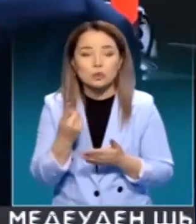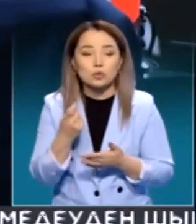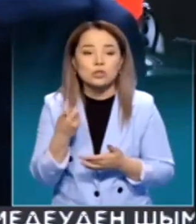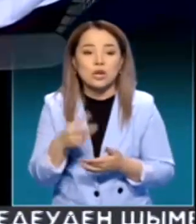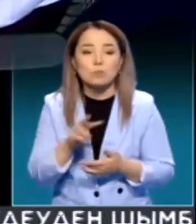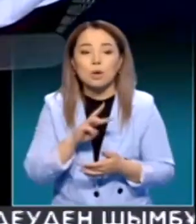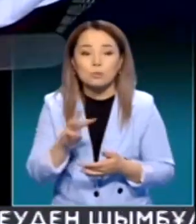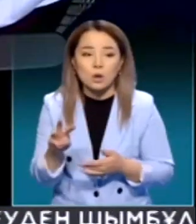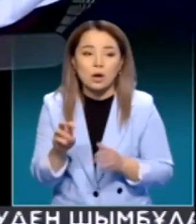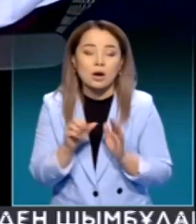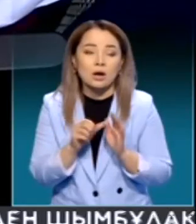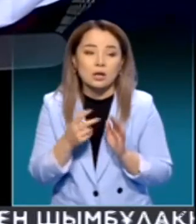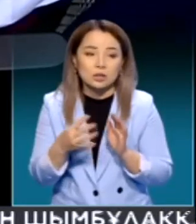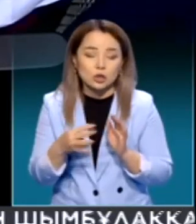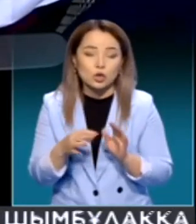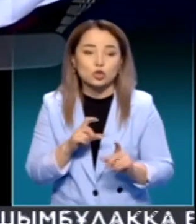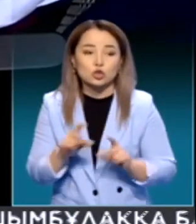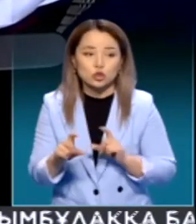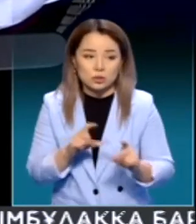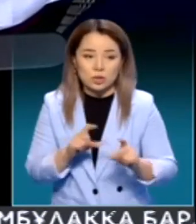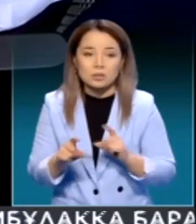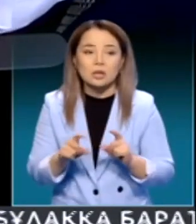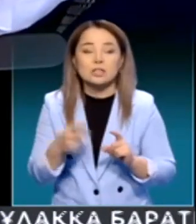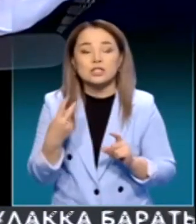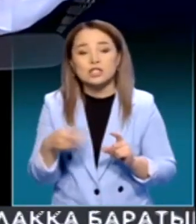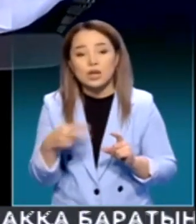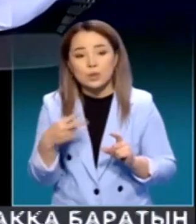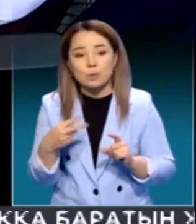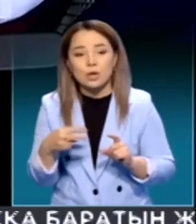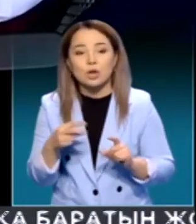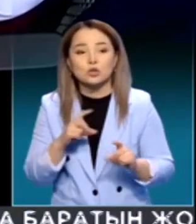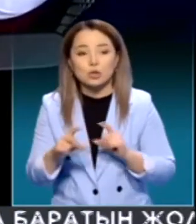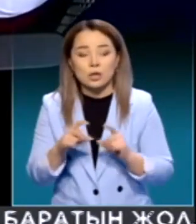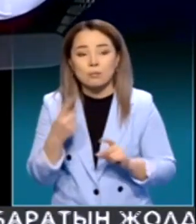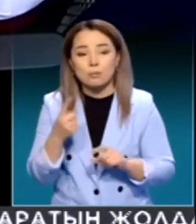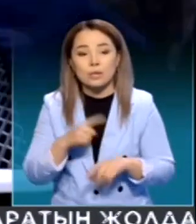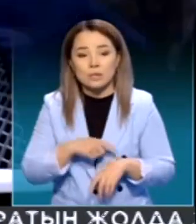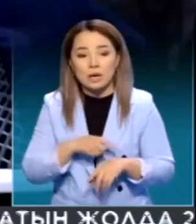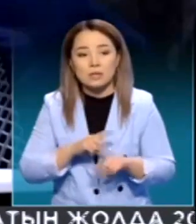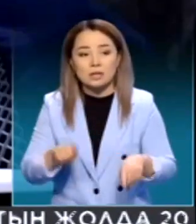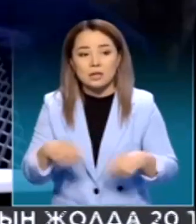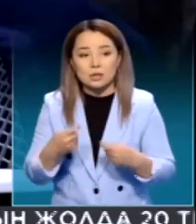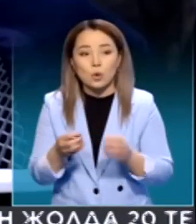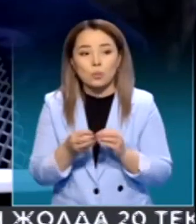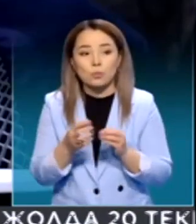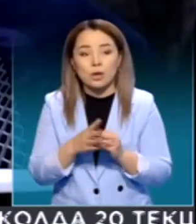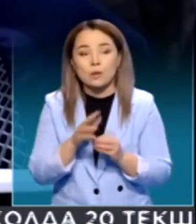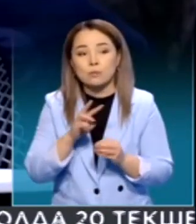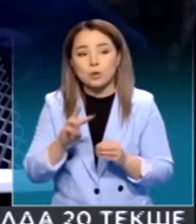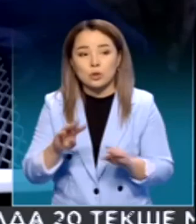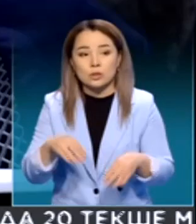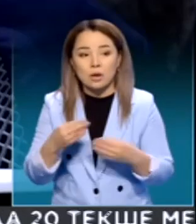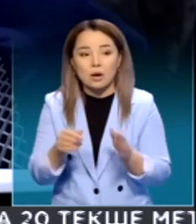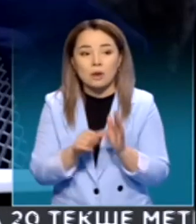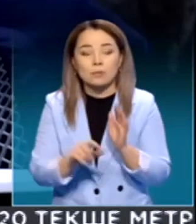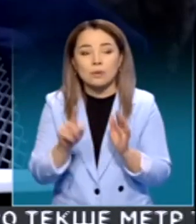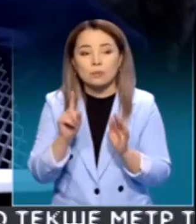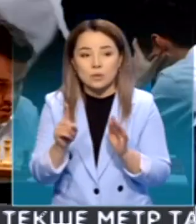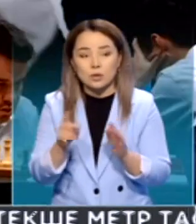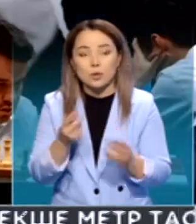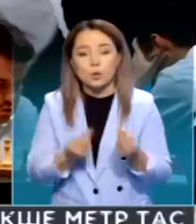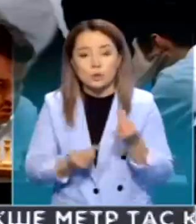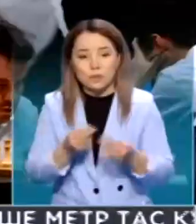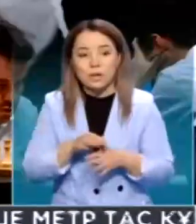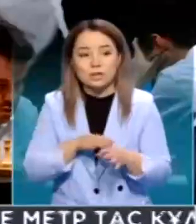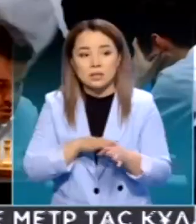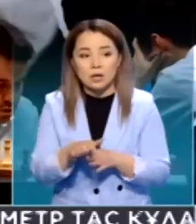минут беріледі 60-40 жүріске, содан кейін 20 жүріске 1 сағат беріледі, содан кейін 15 минут беріледі, 61-ші жүрістен бастап